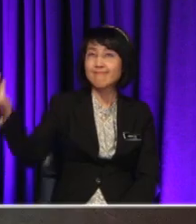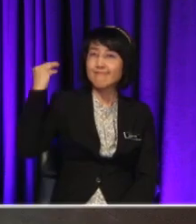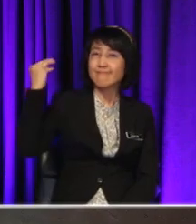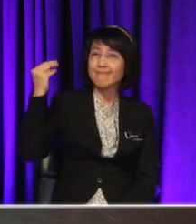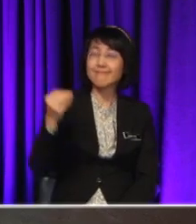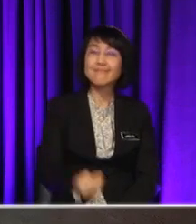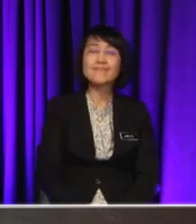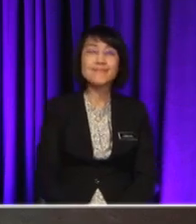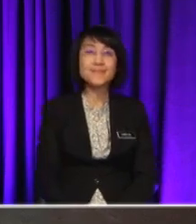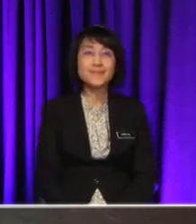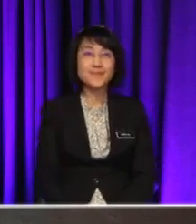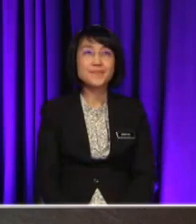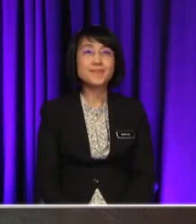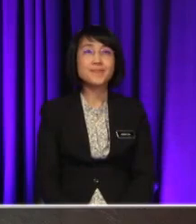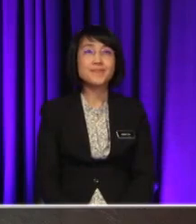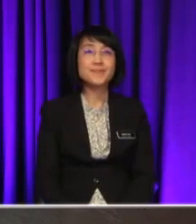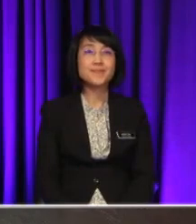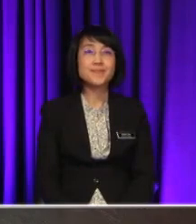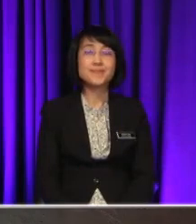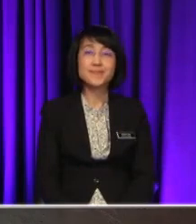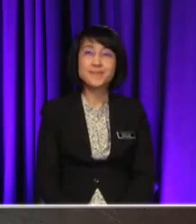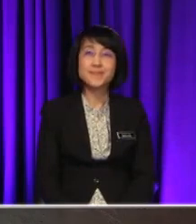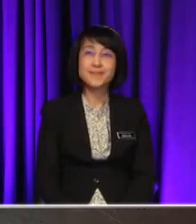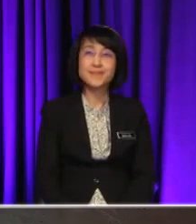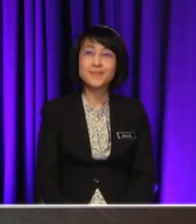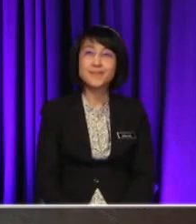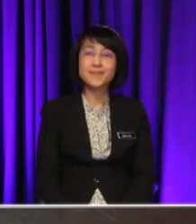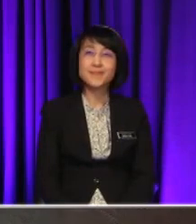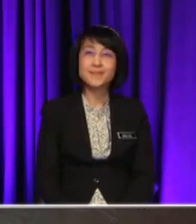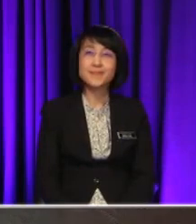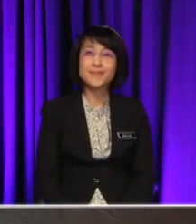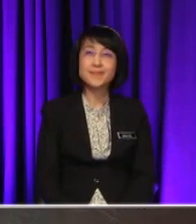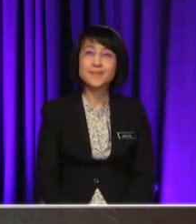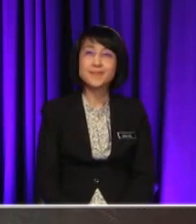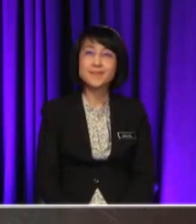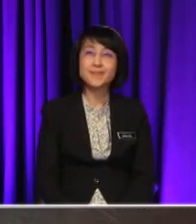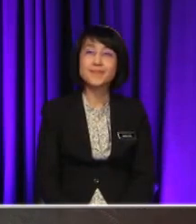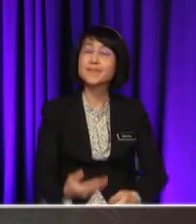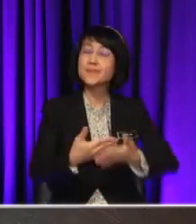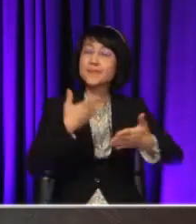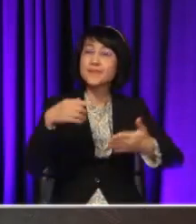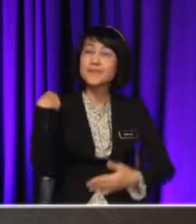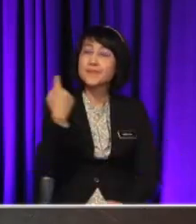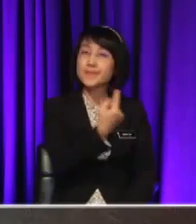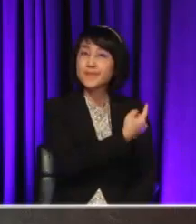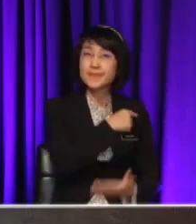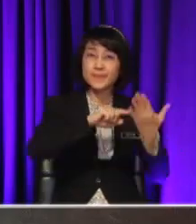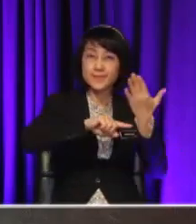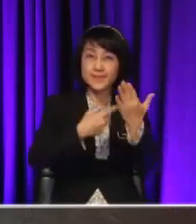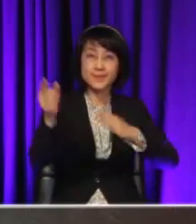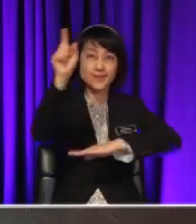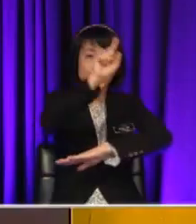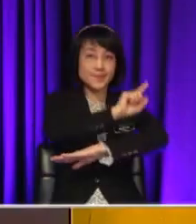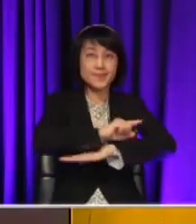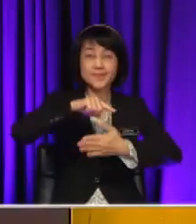untuk beri penjelasan kepada mereka Jadi silakan sebelum kita bermula pada hari ini